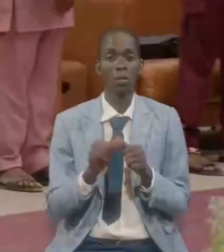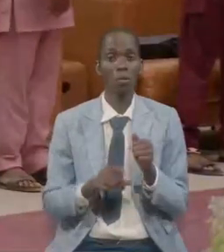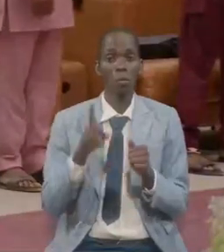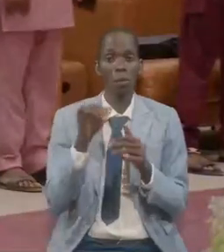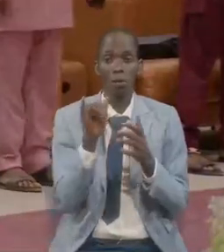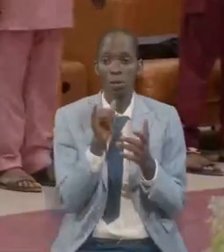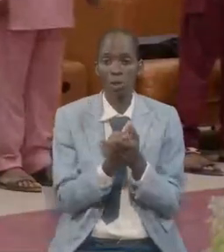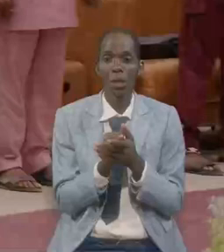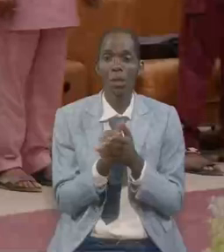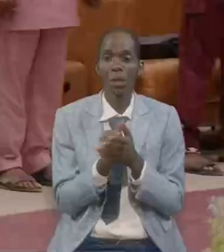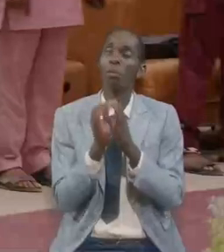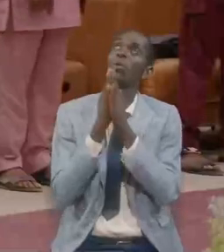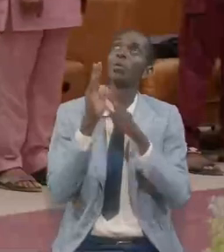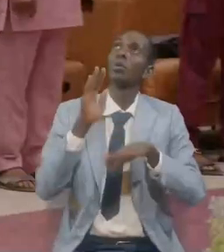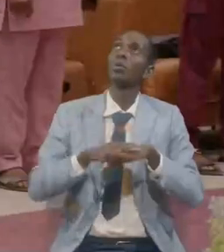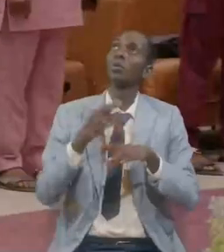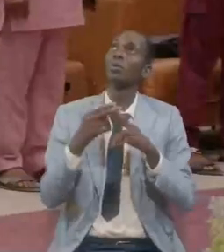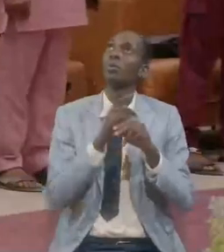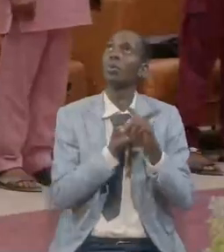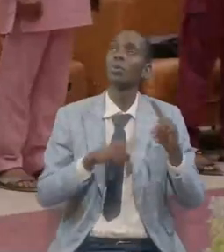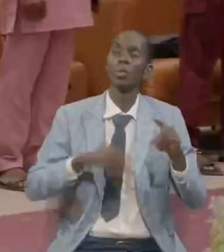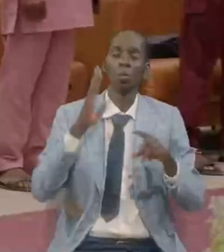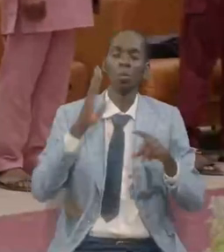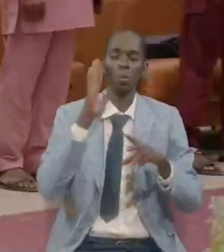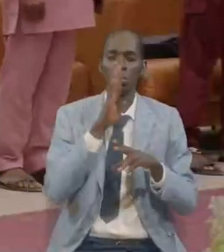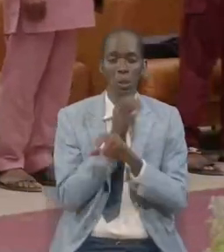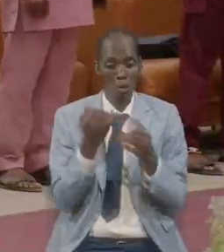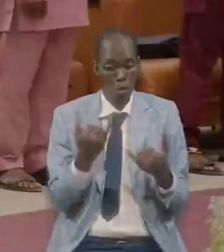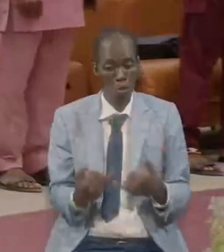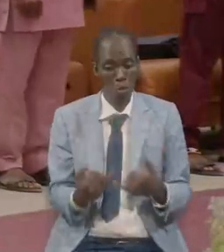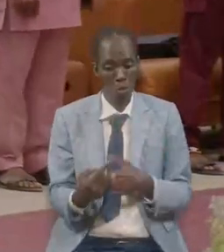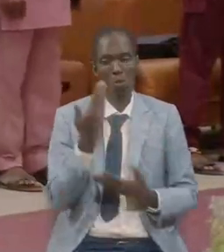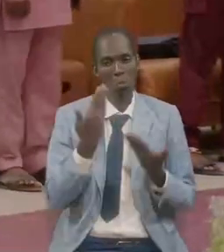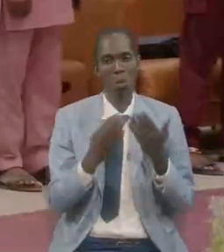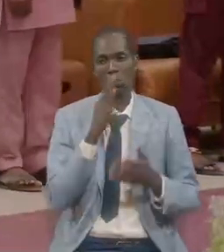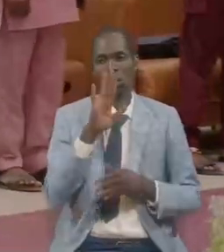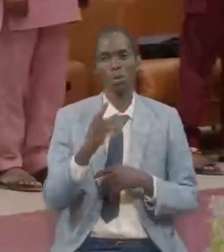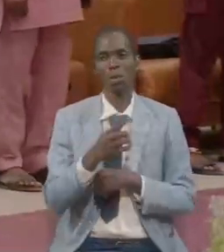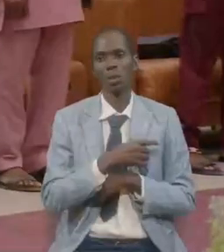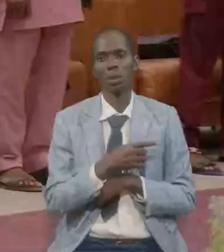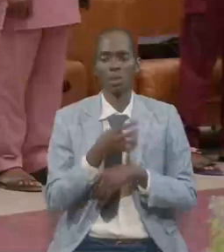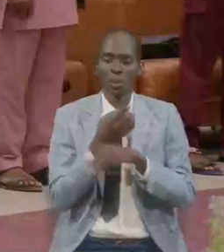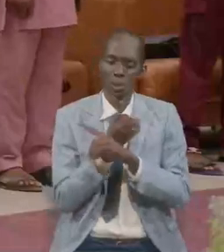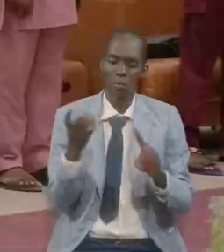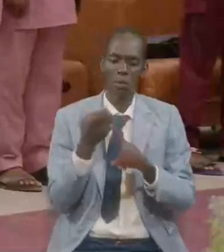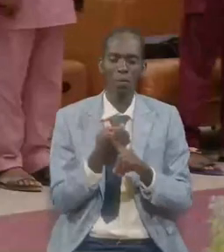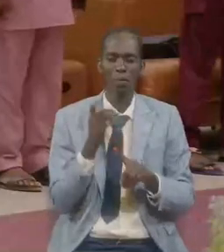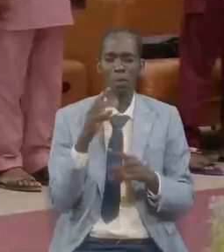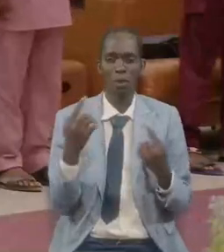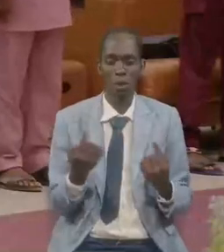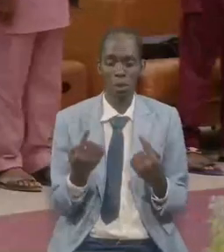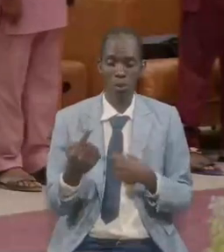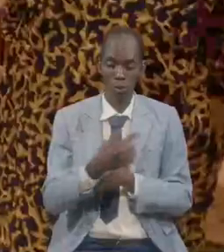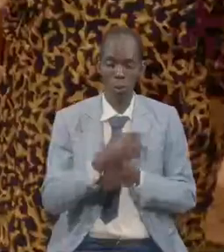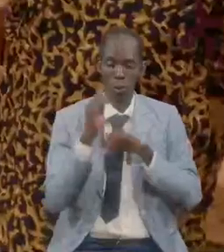Quiconque invoquera le nom du Seigneur sera sauvé. Aujourd'hui peut être le jour pour vous. Tu seras délivré du péché.